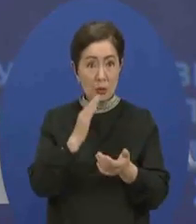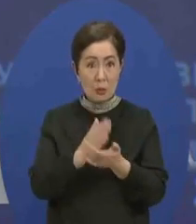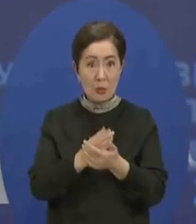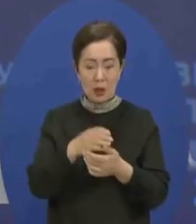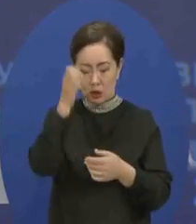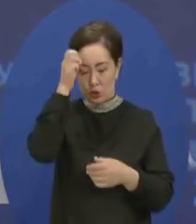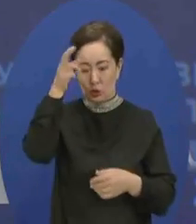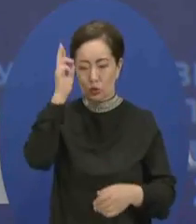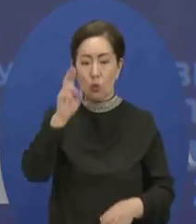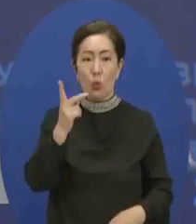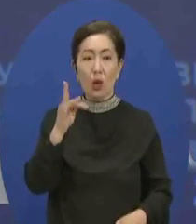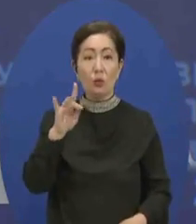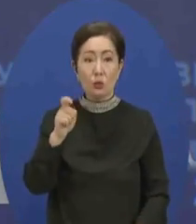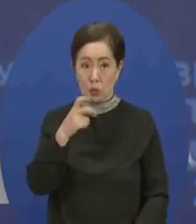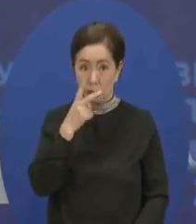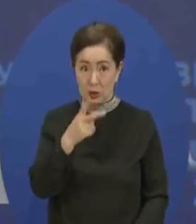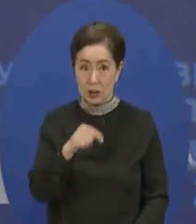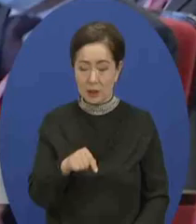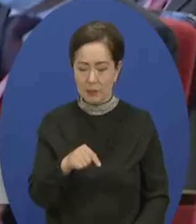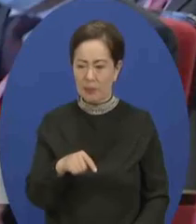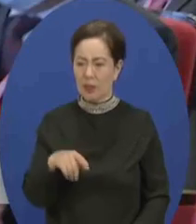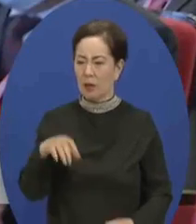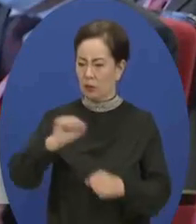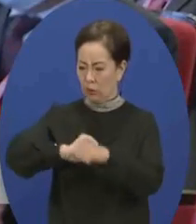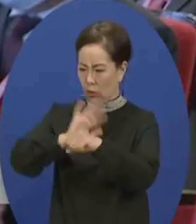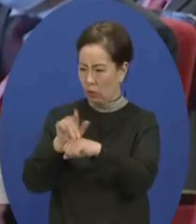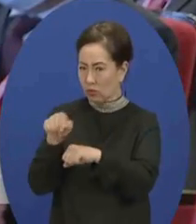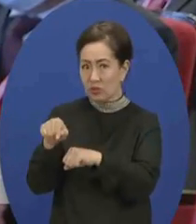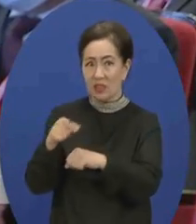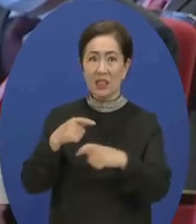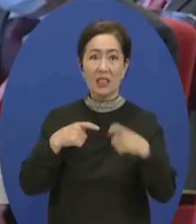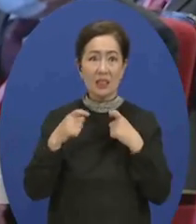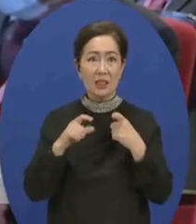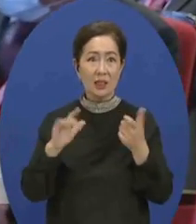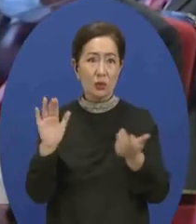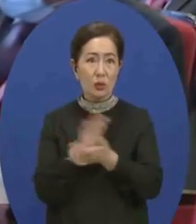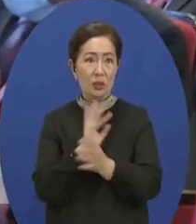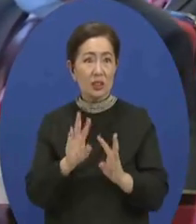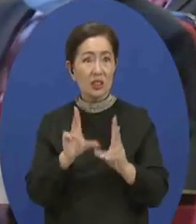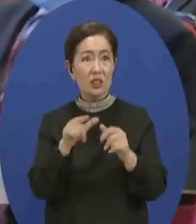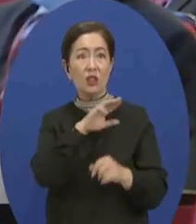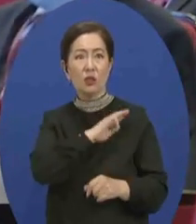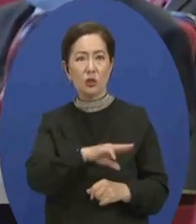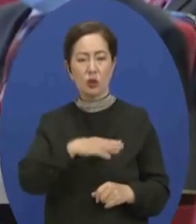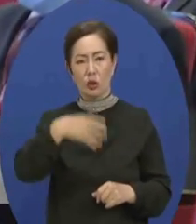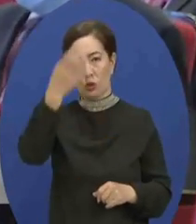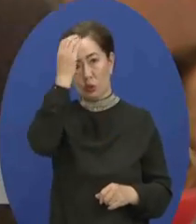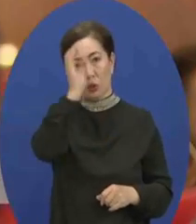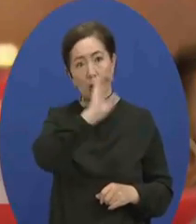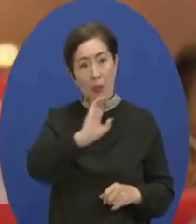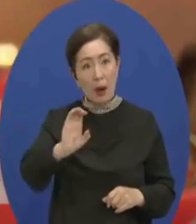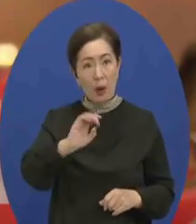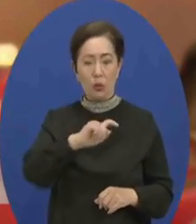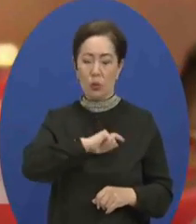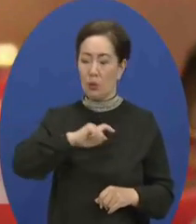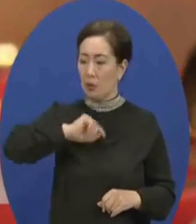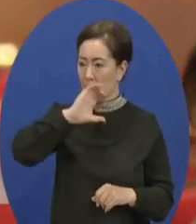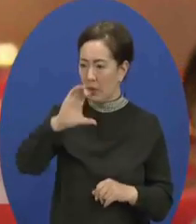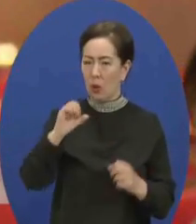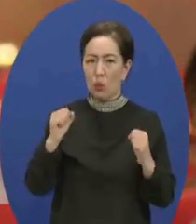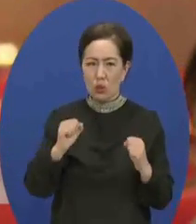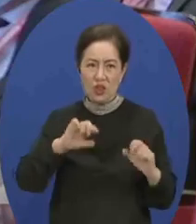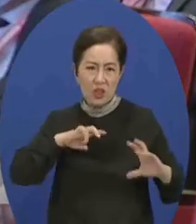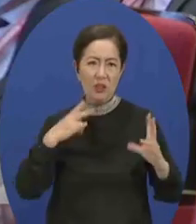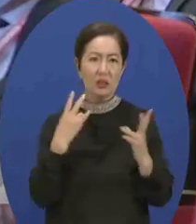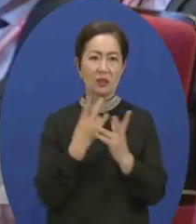байна. Цар тахлын үеийн эдийн засгийн сэргэлтийг эрчимжүүлэхийн тулд төр хувийн хэвшил хүчээ нэгтгэх, хамтран ажиллах